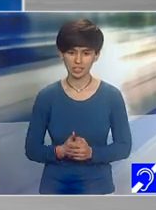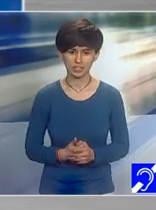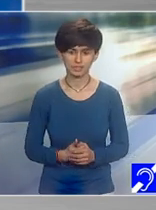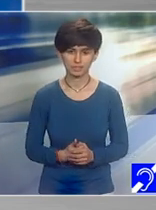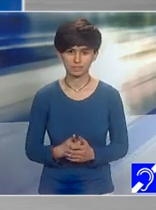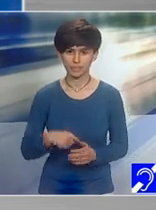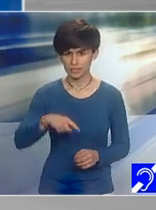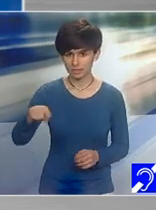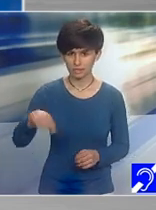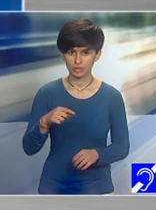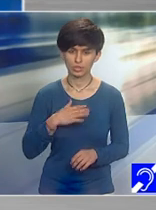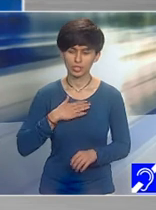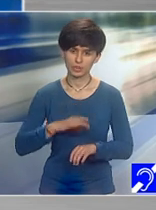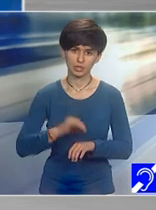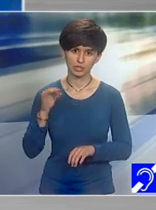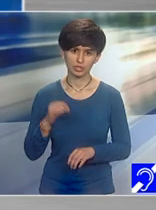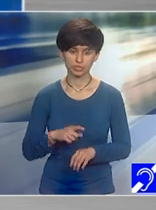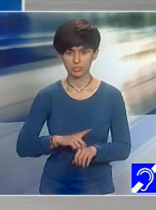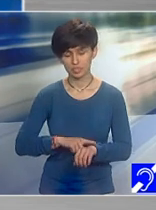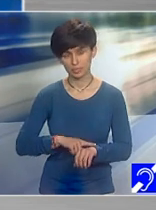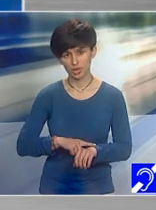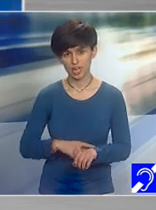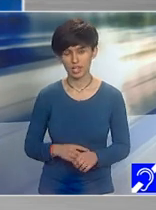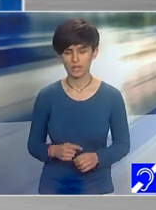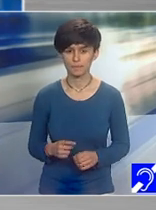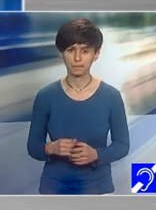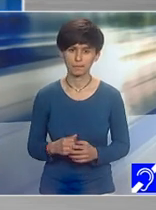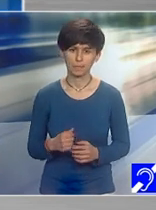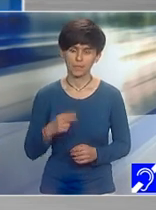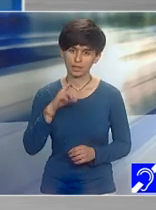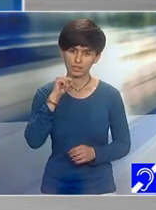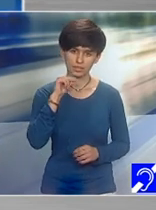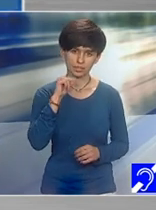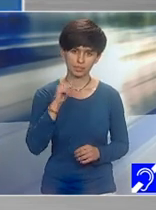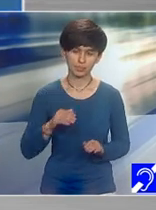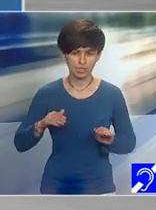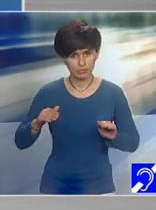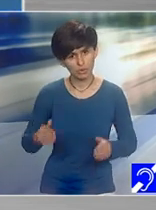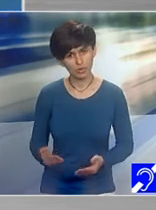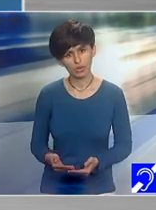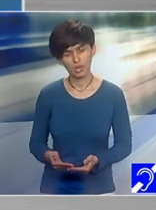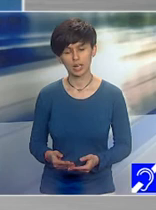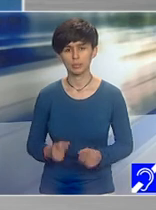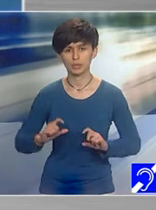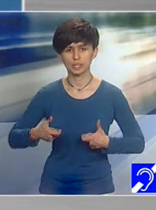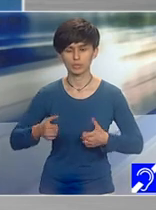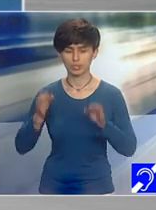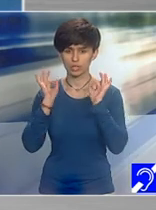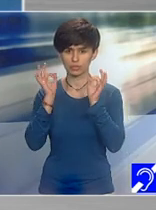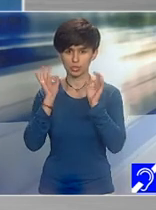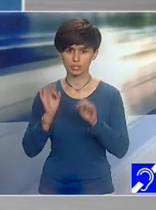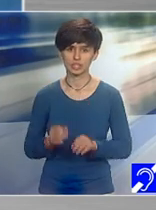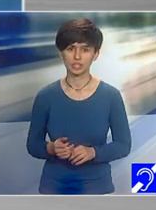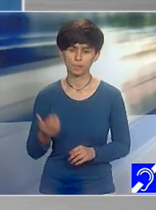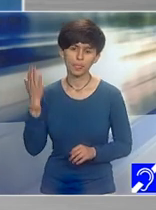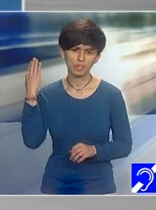Noi avem o soluție temporară în acest moment. Este vorba de o rampă folosită mai de mult pe vremea comuniștilor